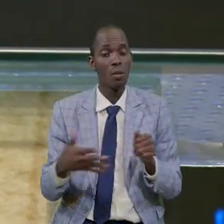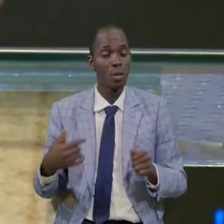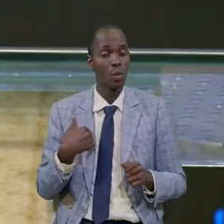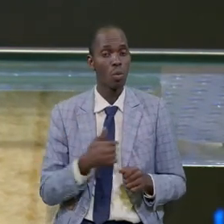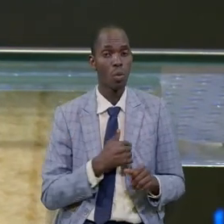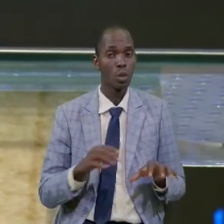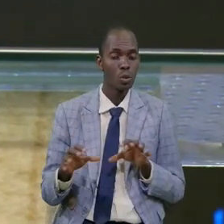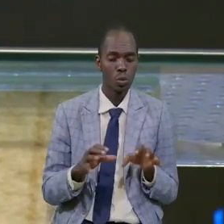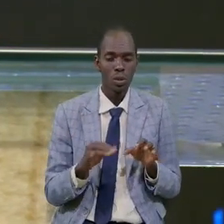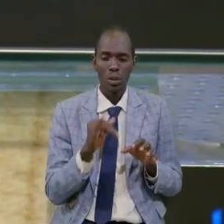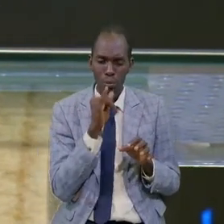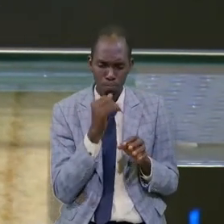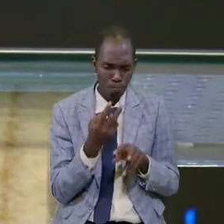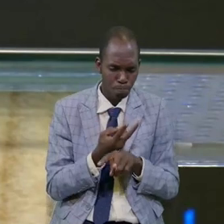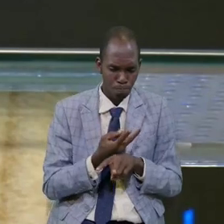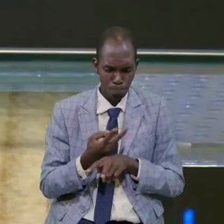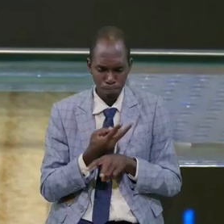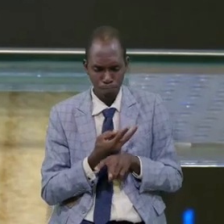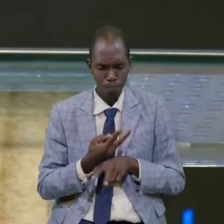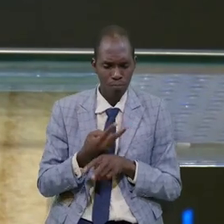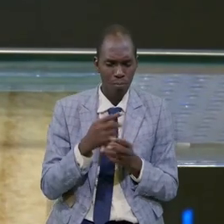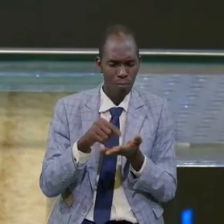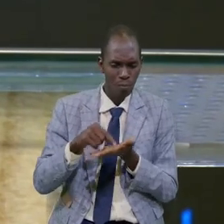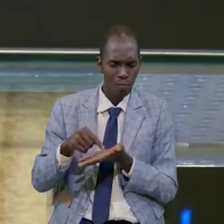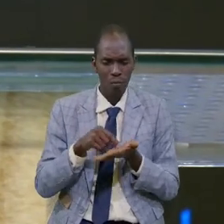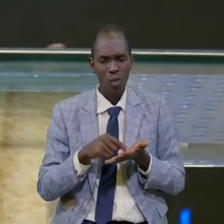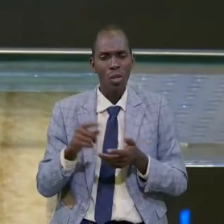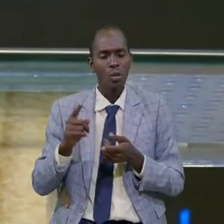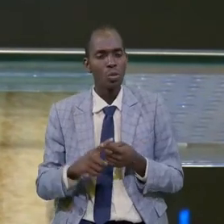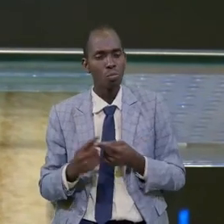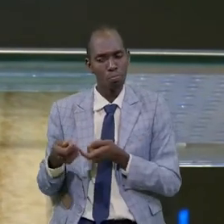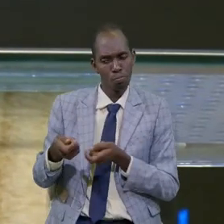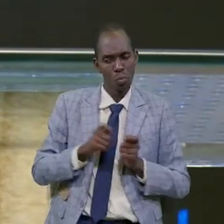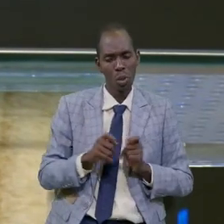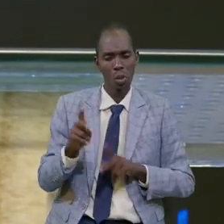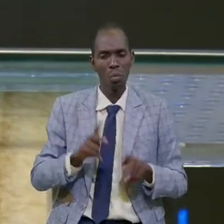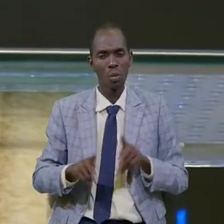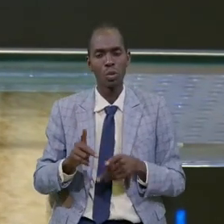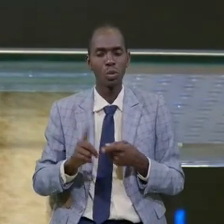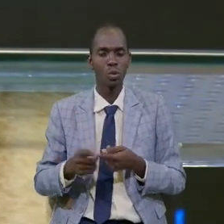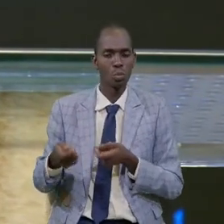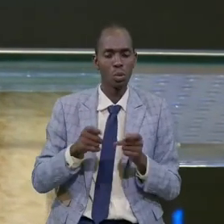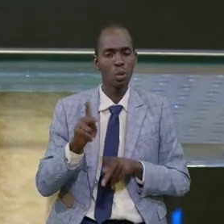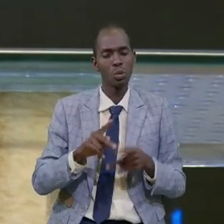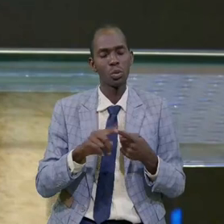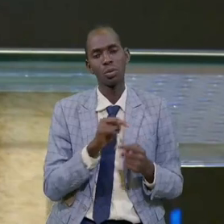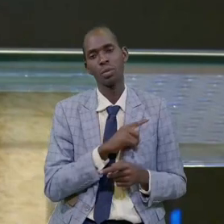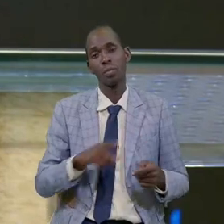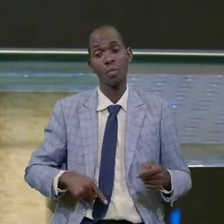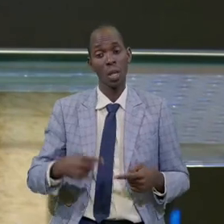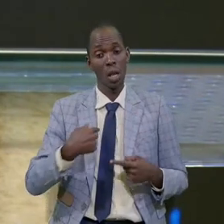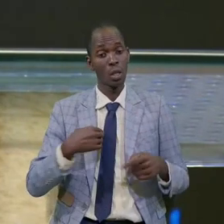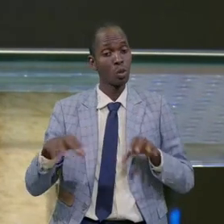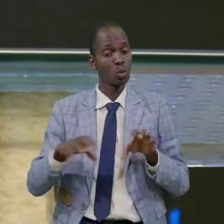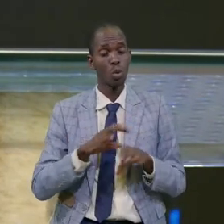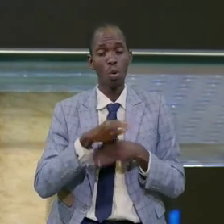faisons, alors tout est bien calculé, pour les aider et pour les rapprocher, pour les gagner au Seigneur. Et que je fais tout